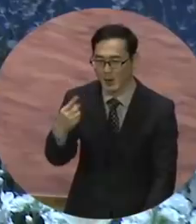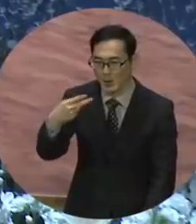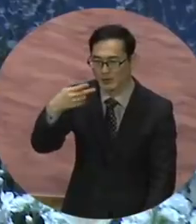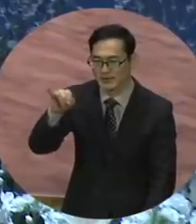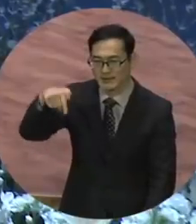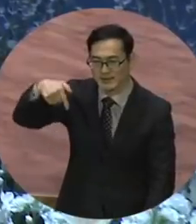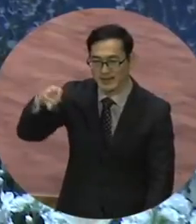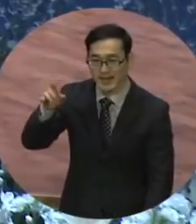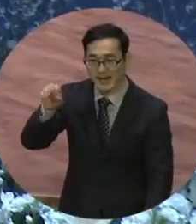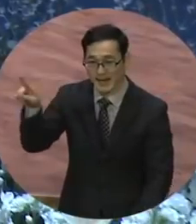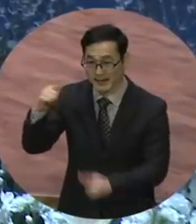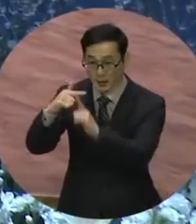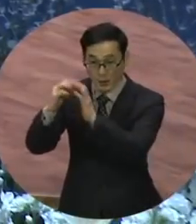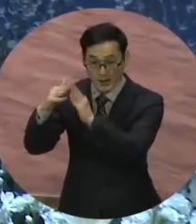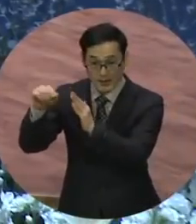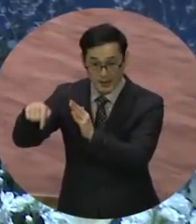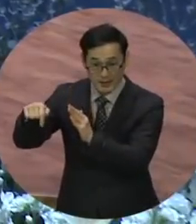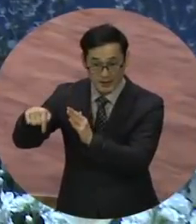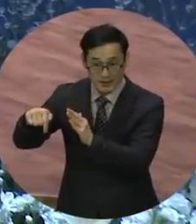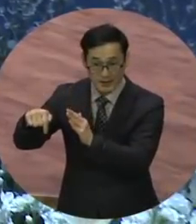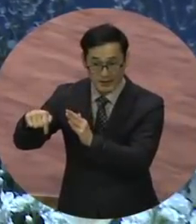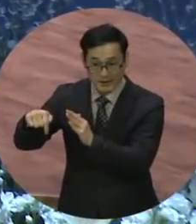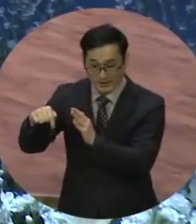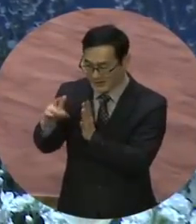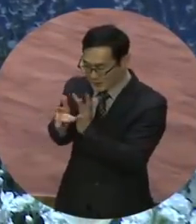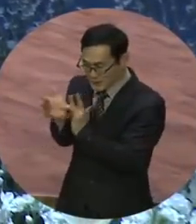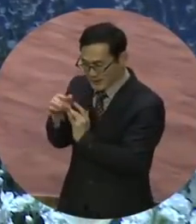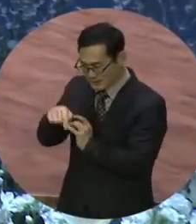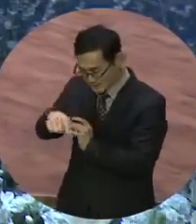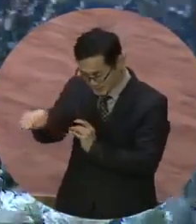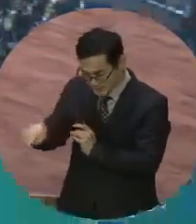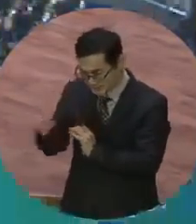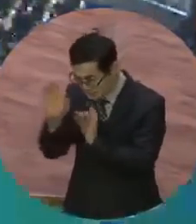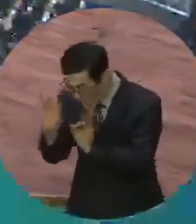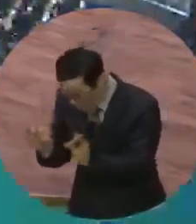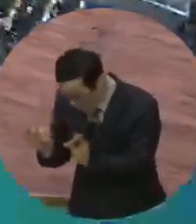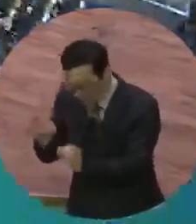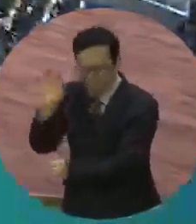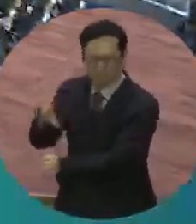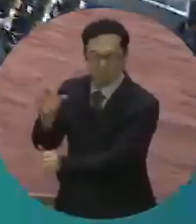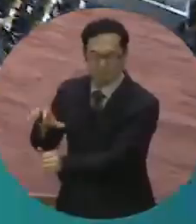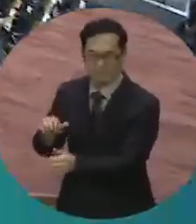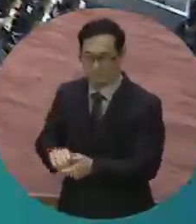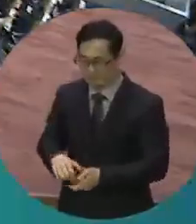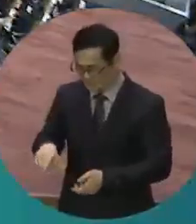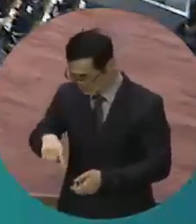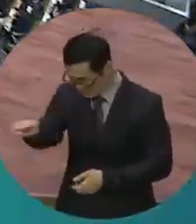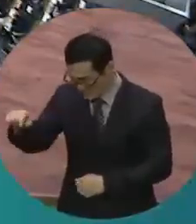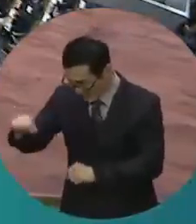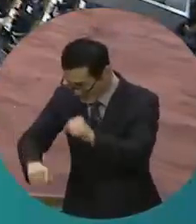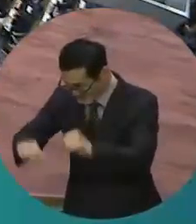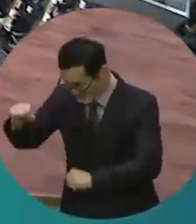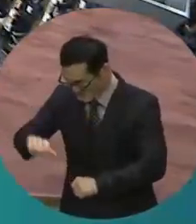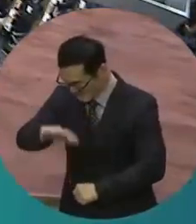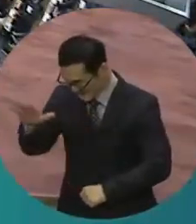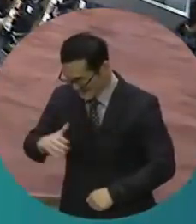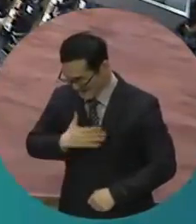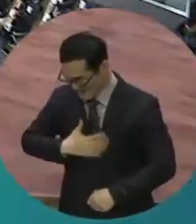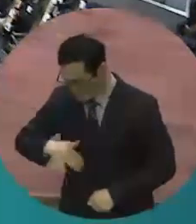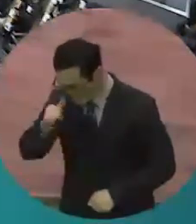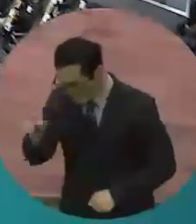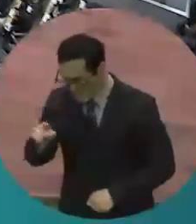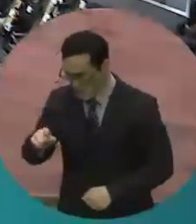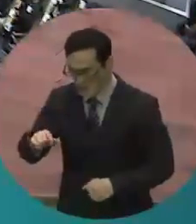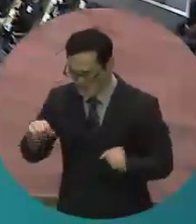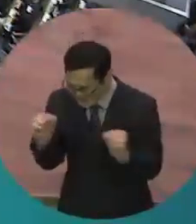향해서 예수님께서 이렇게 책망하십니다. 내가 너 행위를 아노니 너는 찾지도